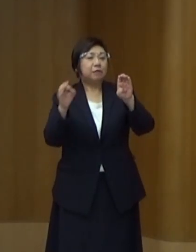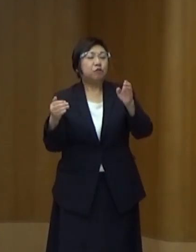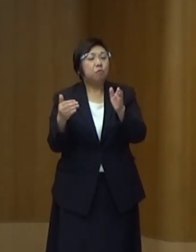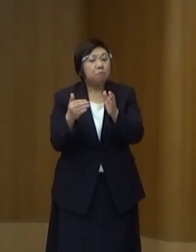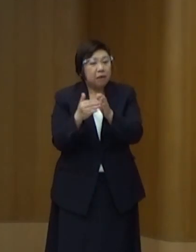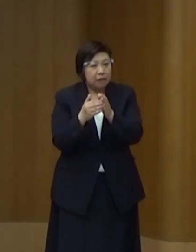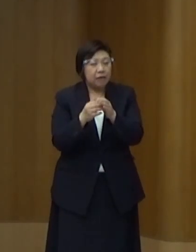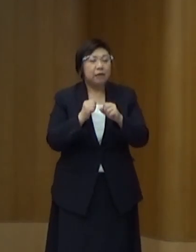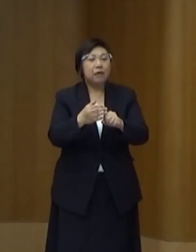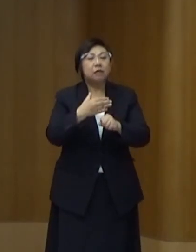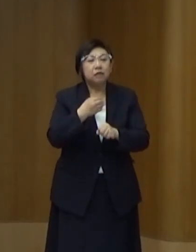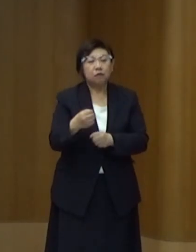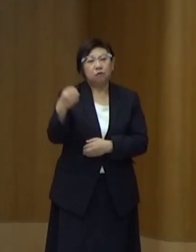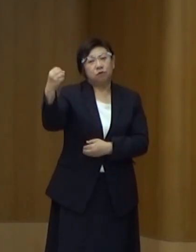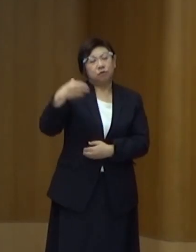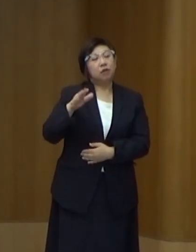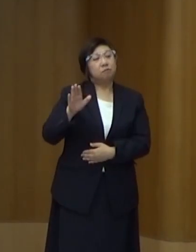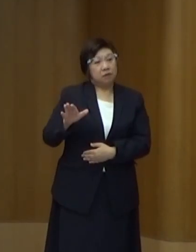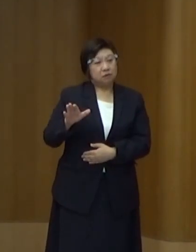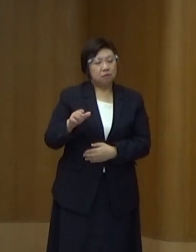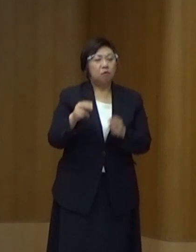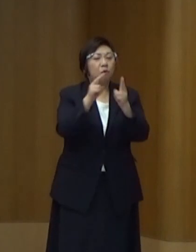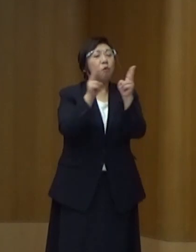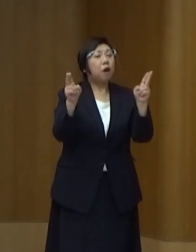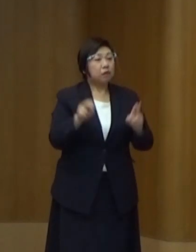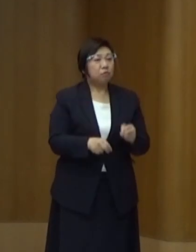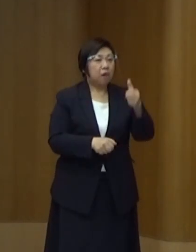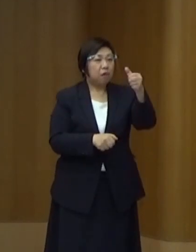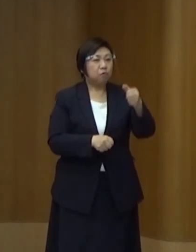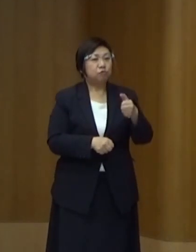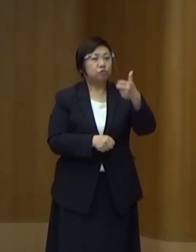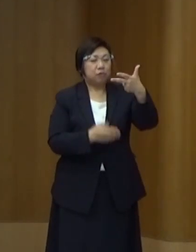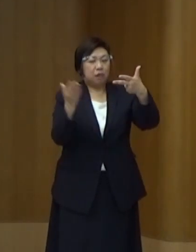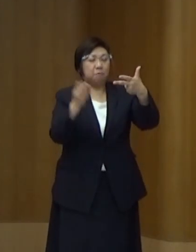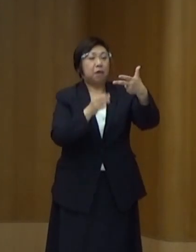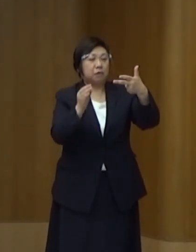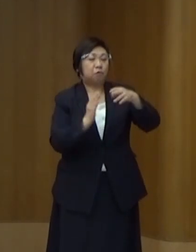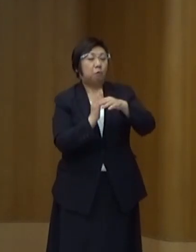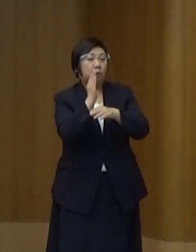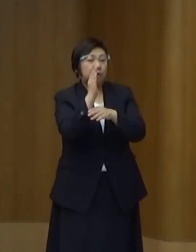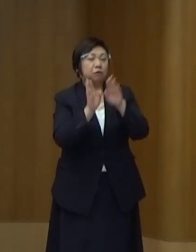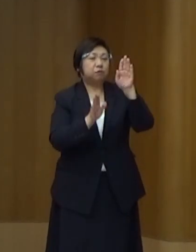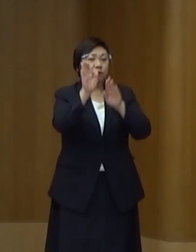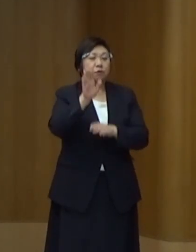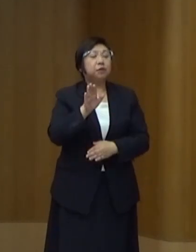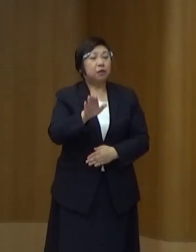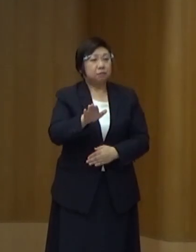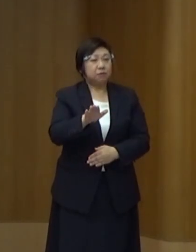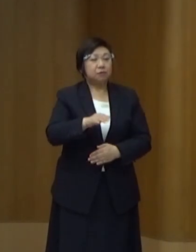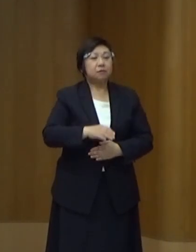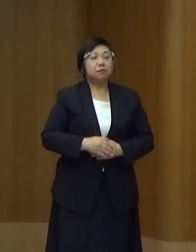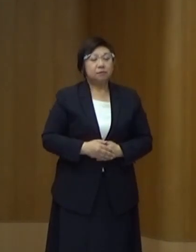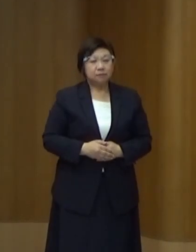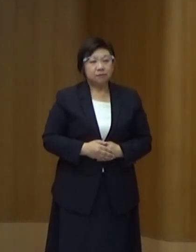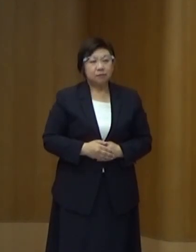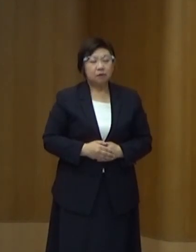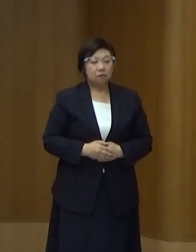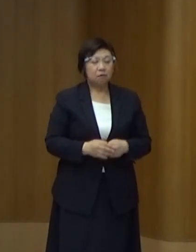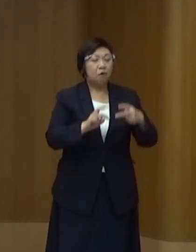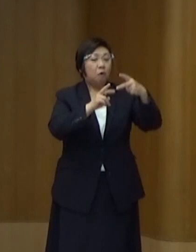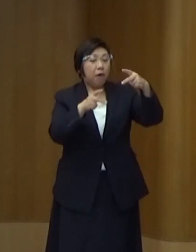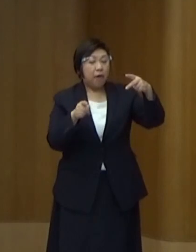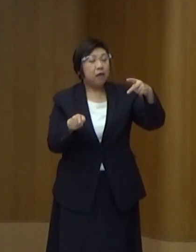でしておりますが、すでに北海道においては 57% とかなを超えているという状況にあります。こういったですね、変異